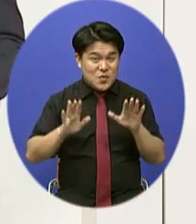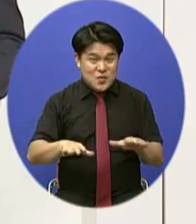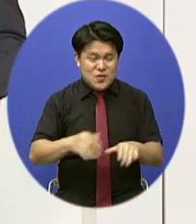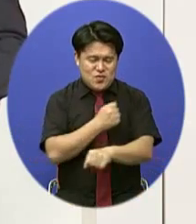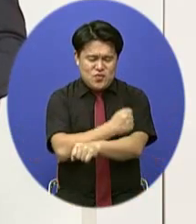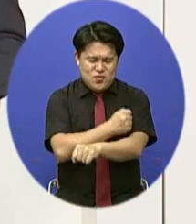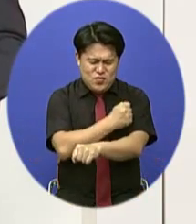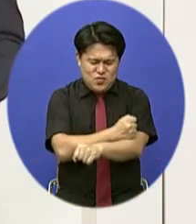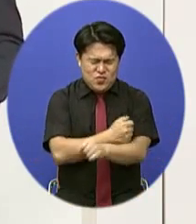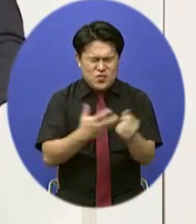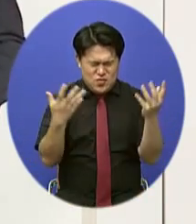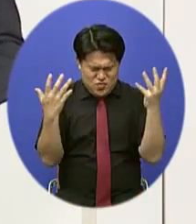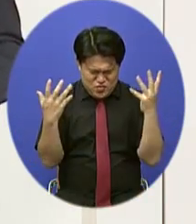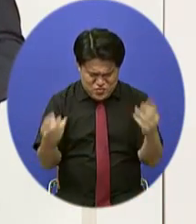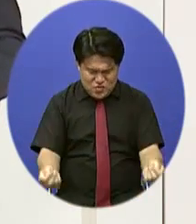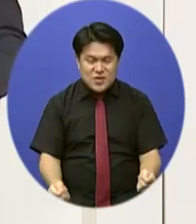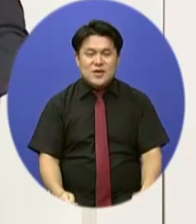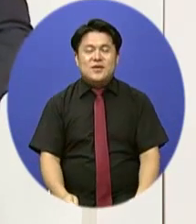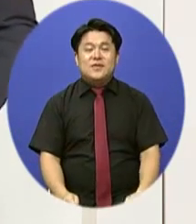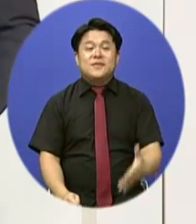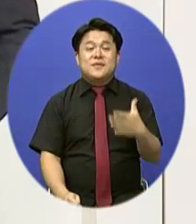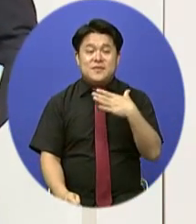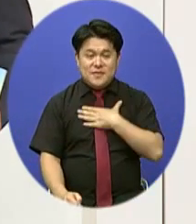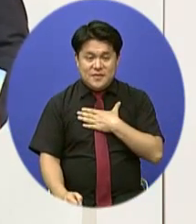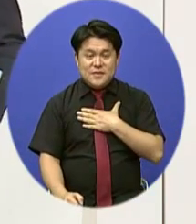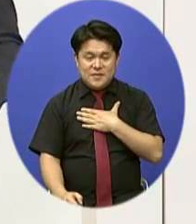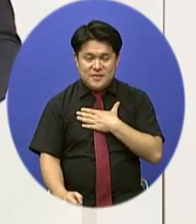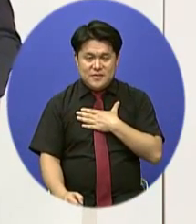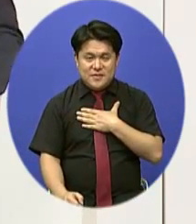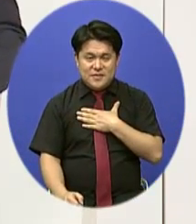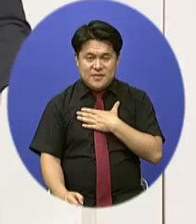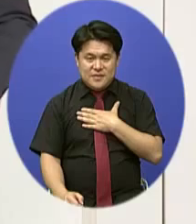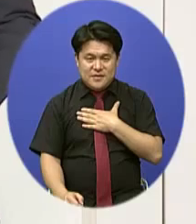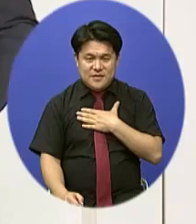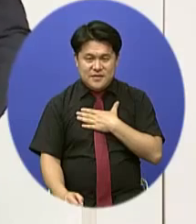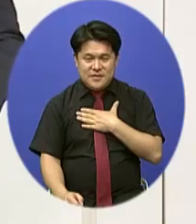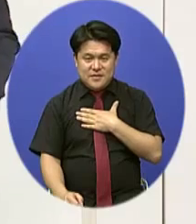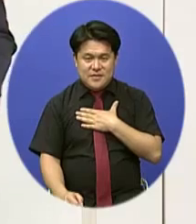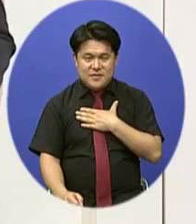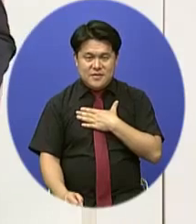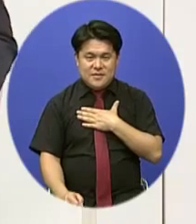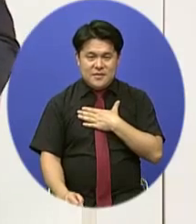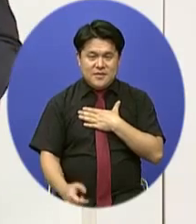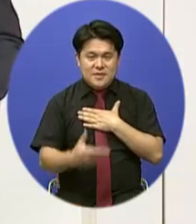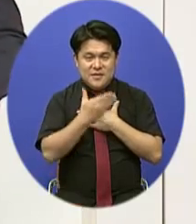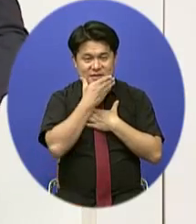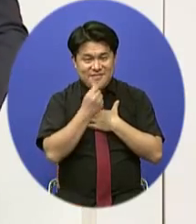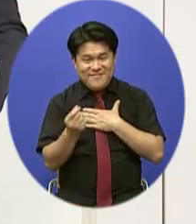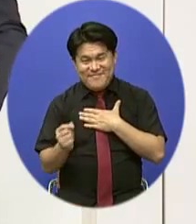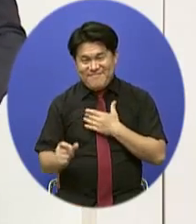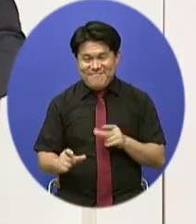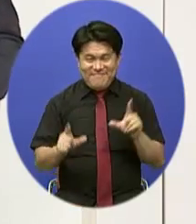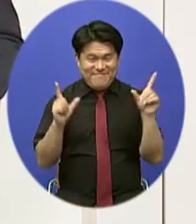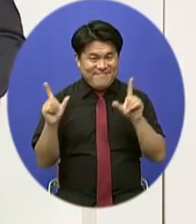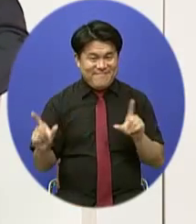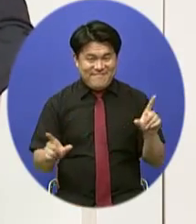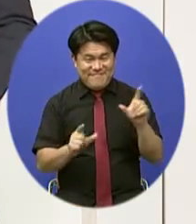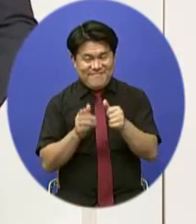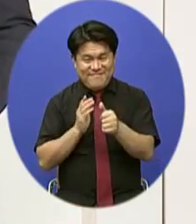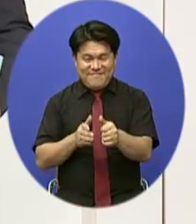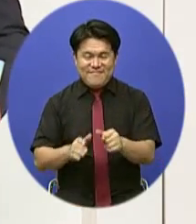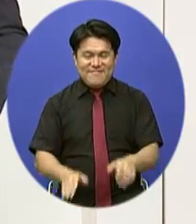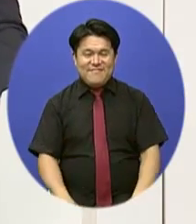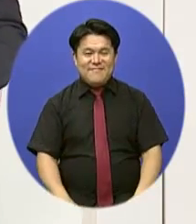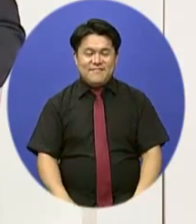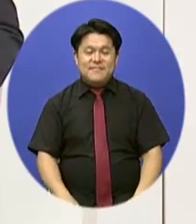수고 많이 하십니다. 감사합니다. 네. Have a nice day. Happy on you. Thank you very